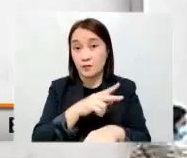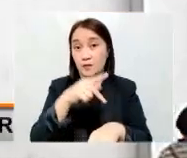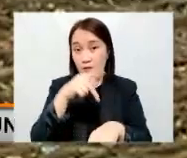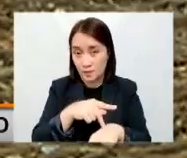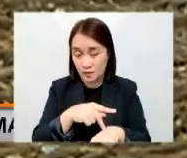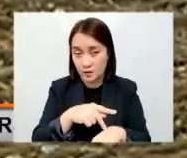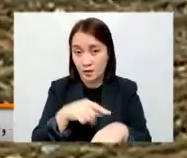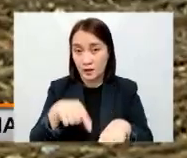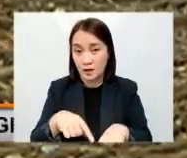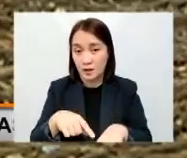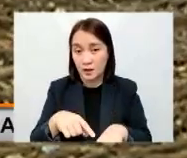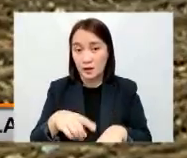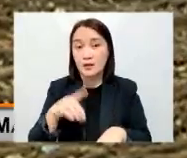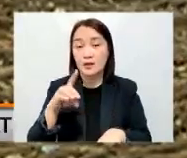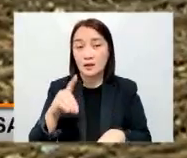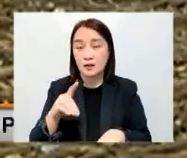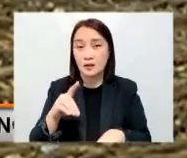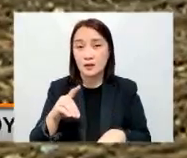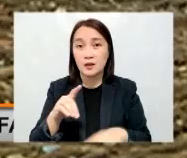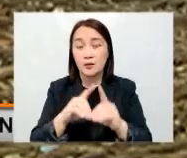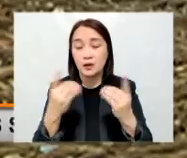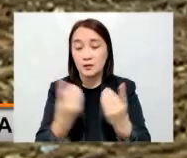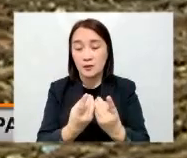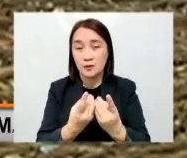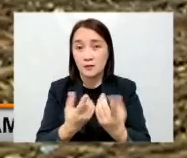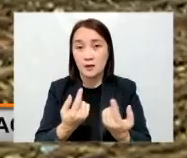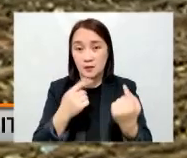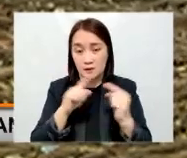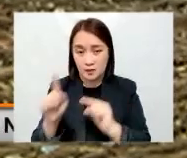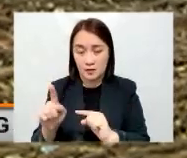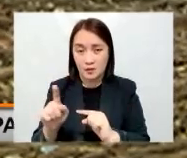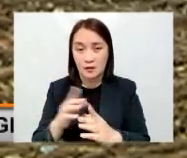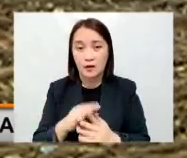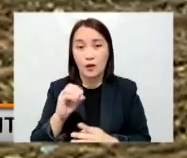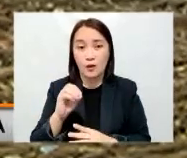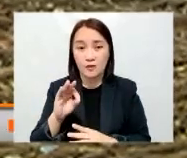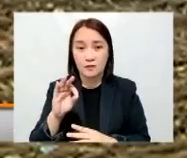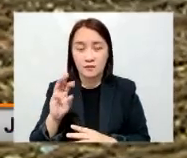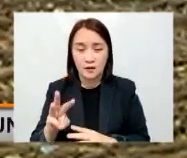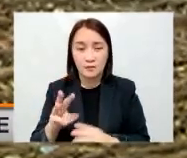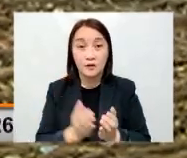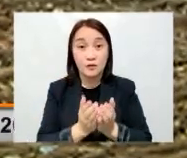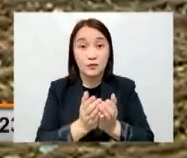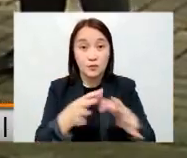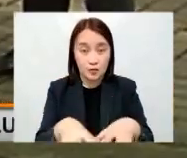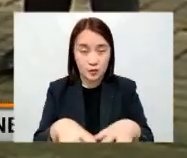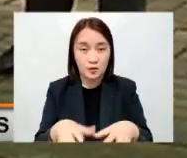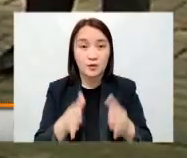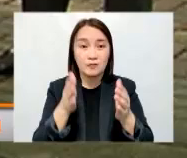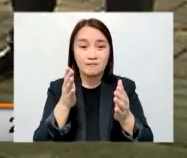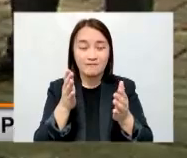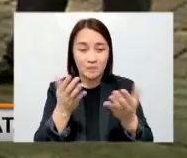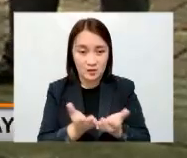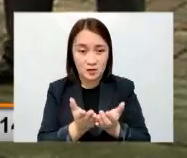Migrant Workers, halos 490,000 Pinoy seafarers ang na-deploy noong 2022. Halos kalapit na